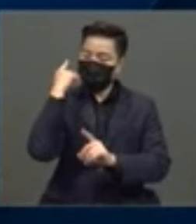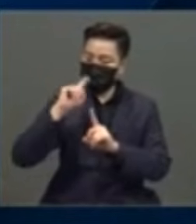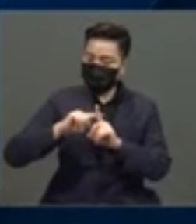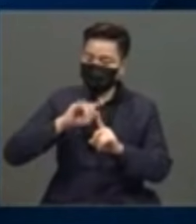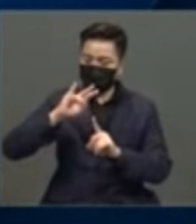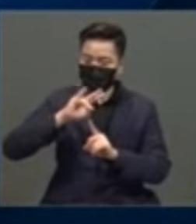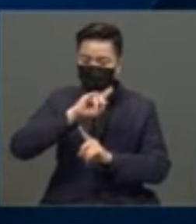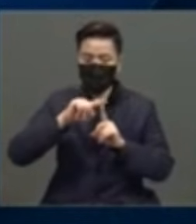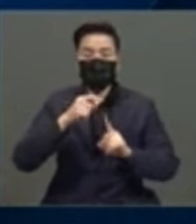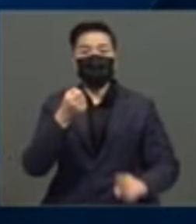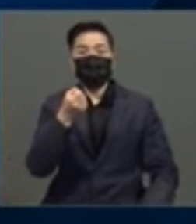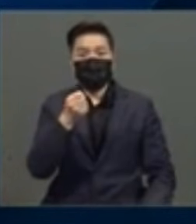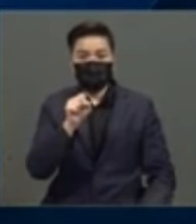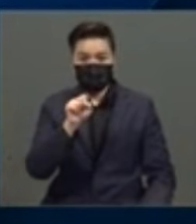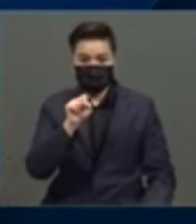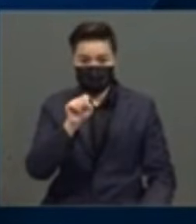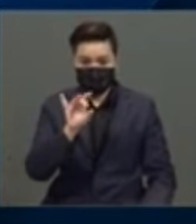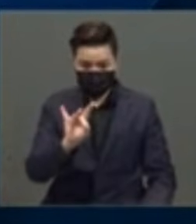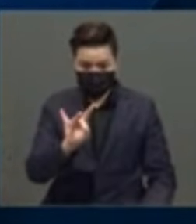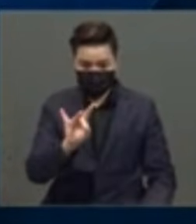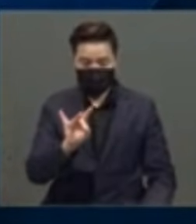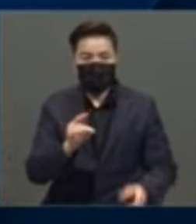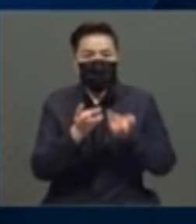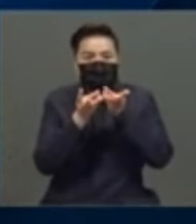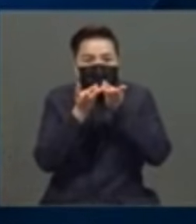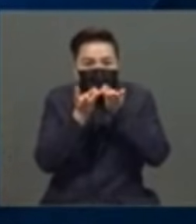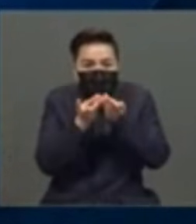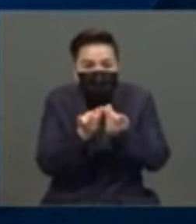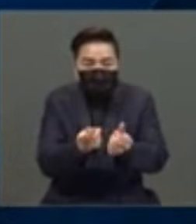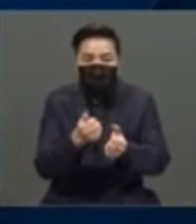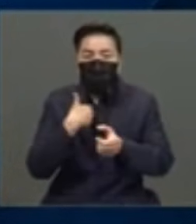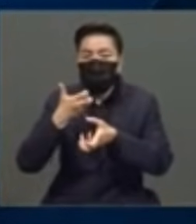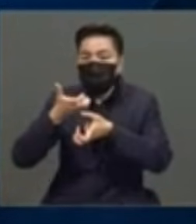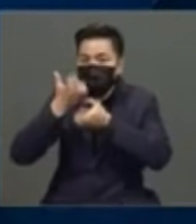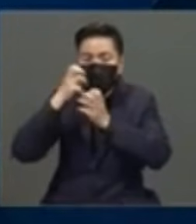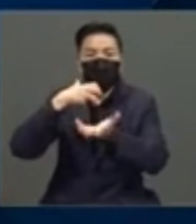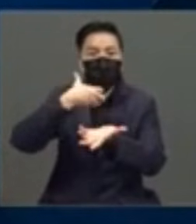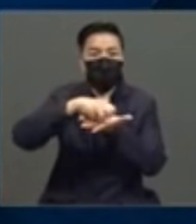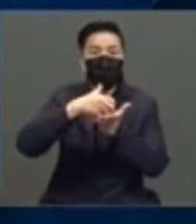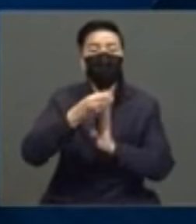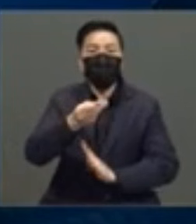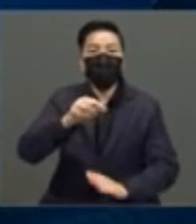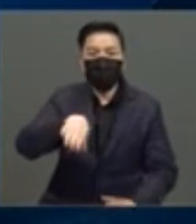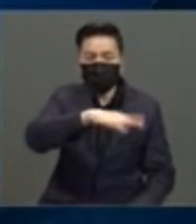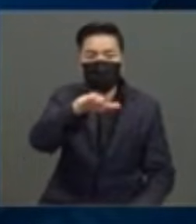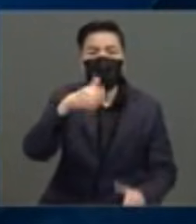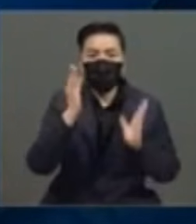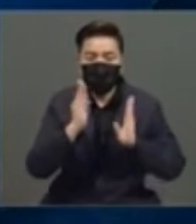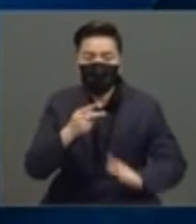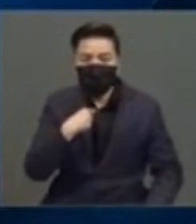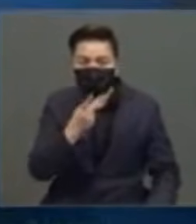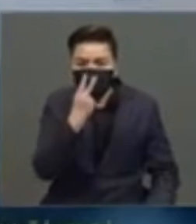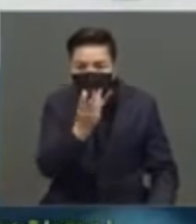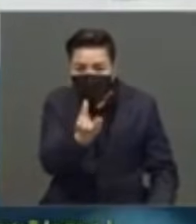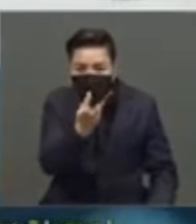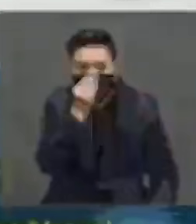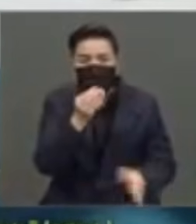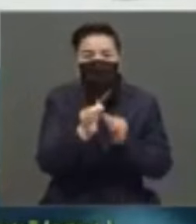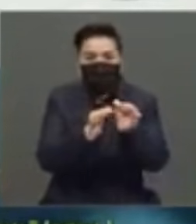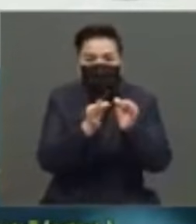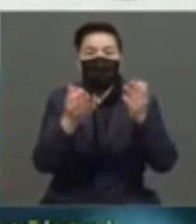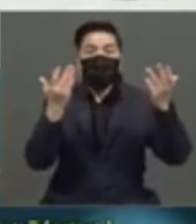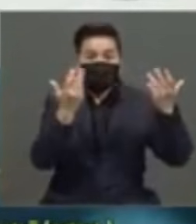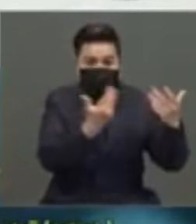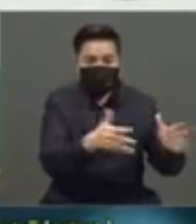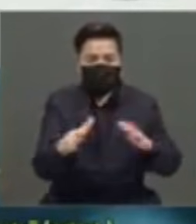มานี้นะครับในเนื้อหาสาระสำคัญผมขออนุญาตทวนความแม้ว่าจะมีหลายท่านได้นำไปขยายความ